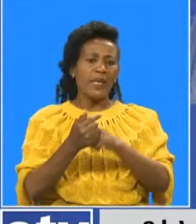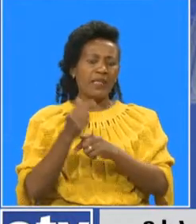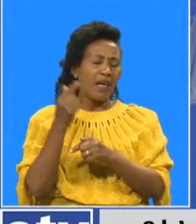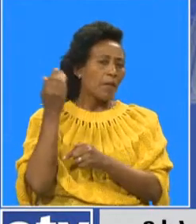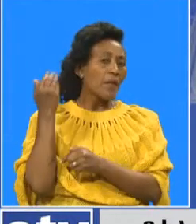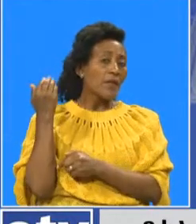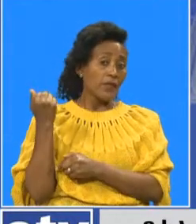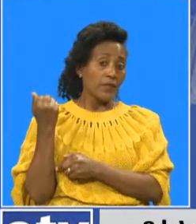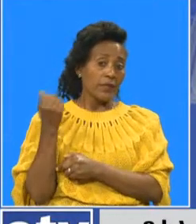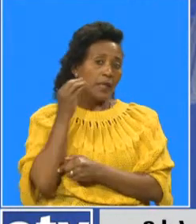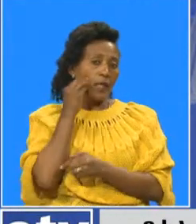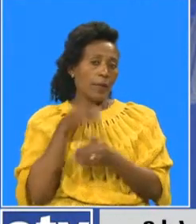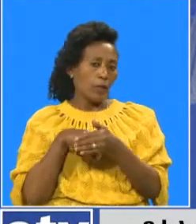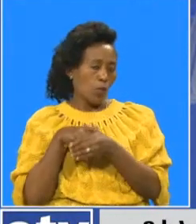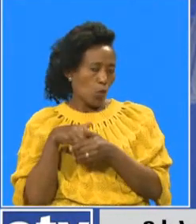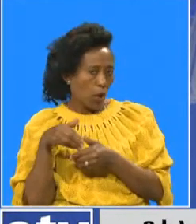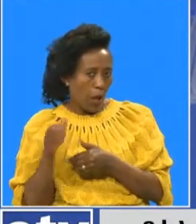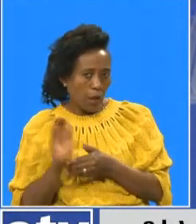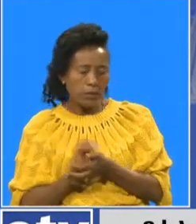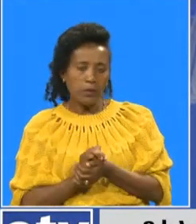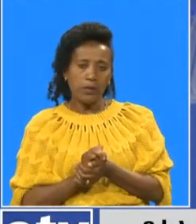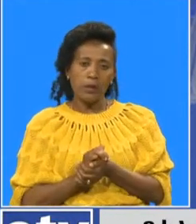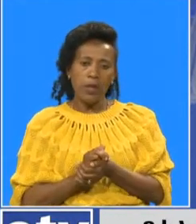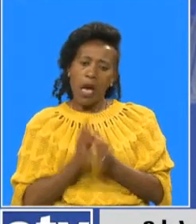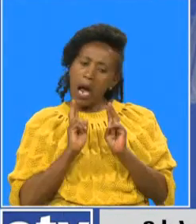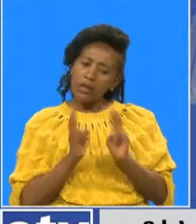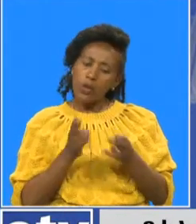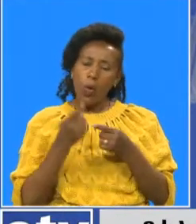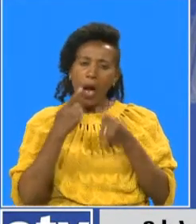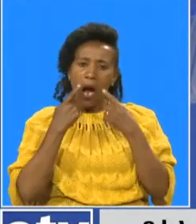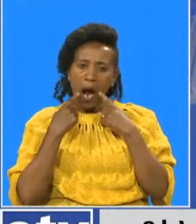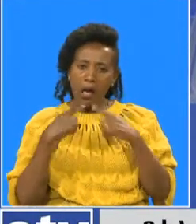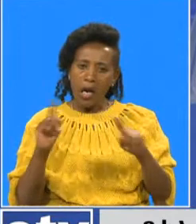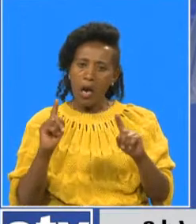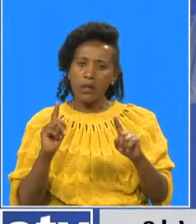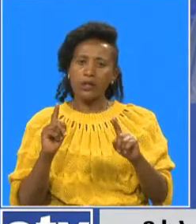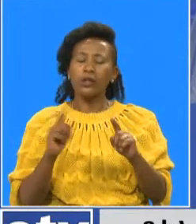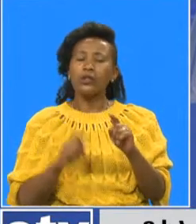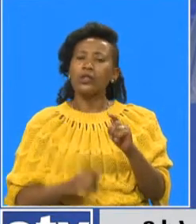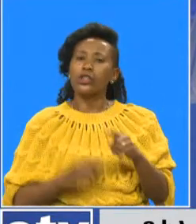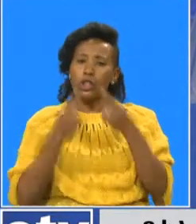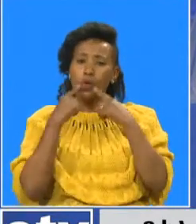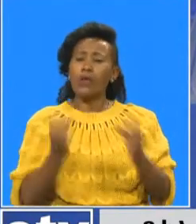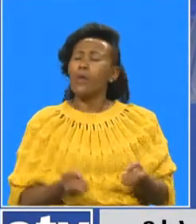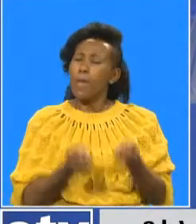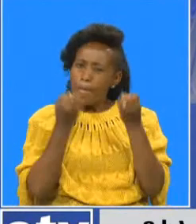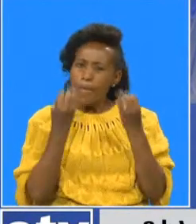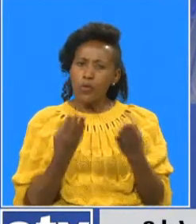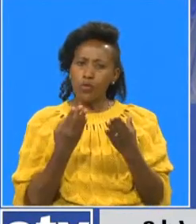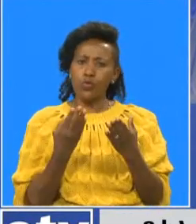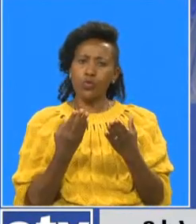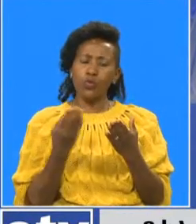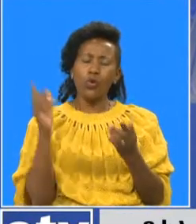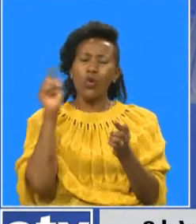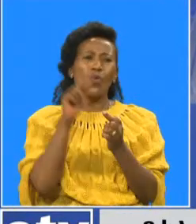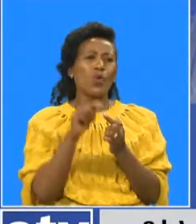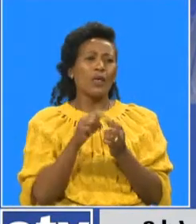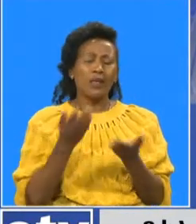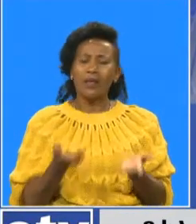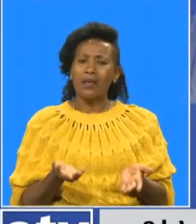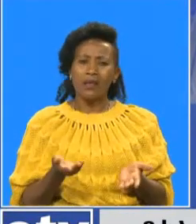ያኔ ከቤት መውጣትም የአስቸኳይ ጊዜ አዋጁም ሲታወጅ ብዙ በሚባለው ኦልሞስት ወደ